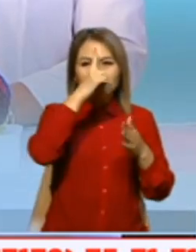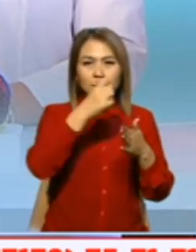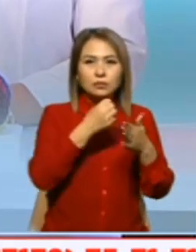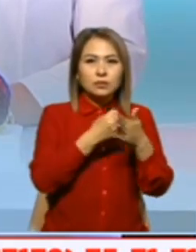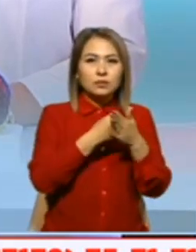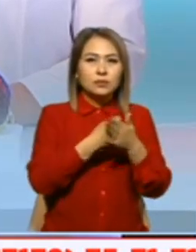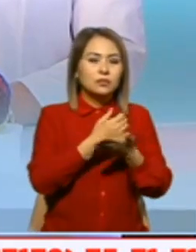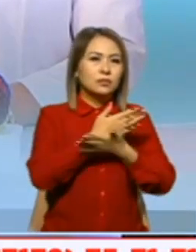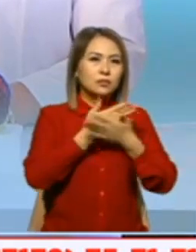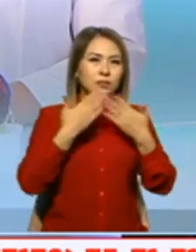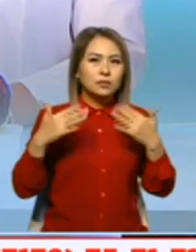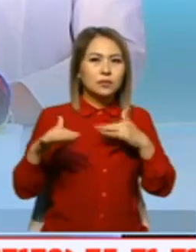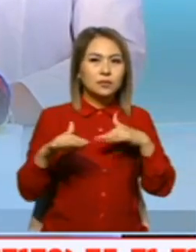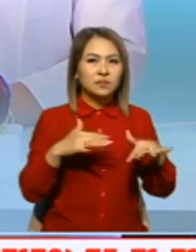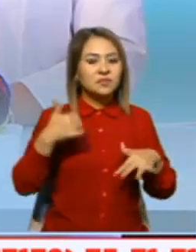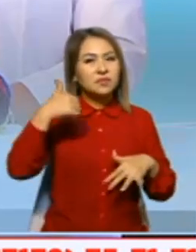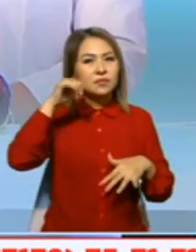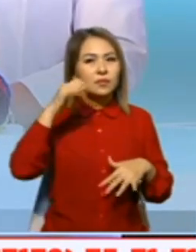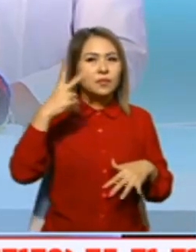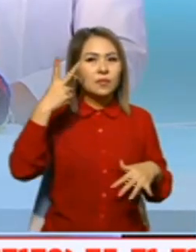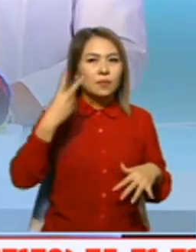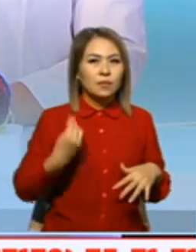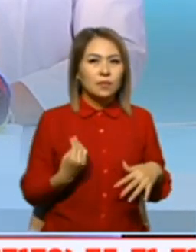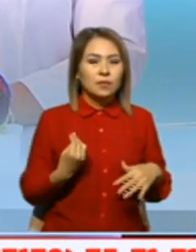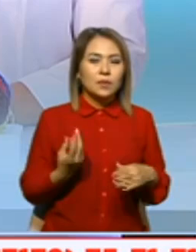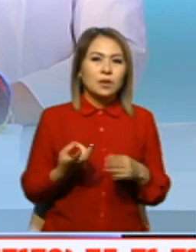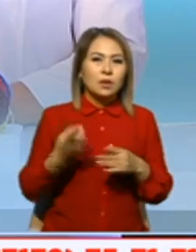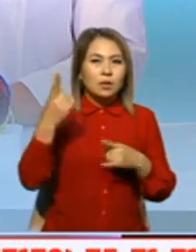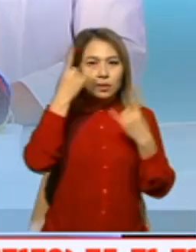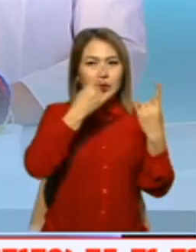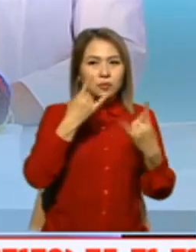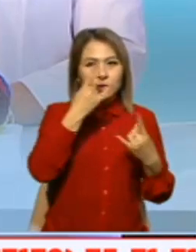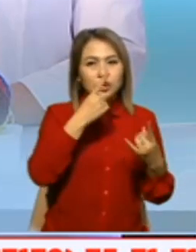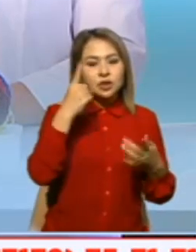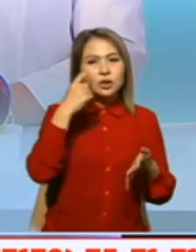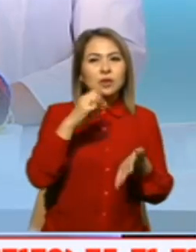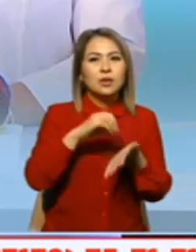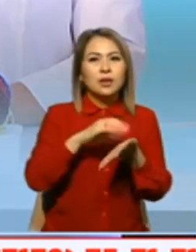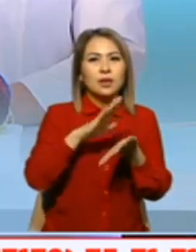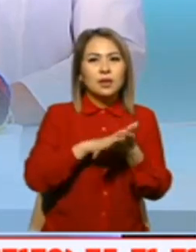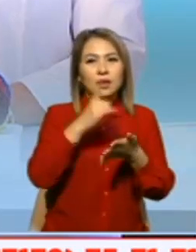да? Енді мен кеше екі күн алдына апарып түсірсем, телефон давление деп тұр.